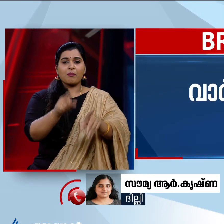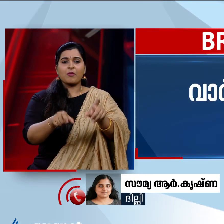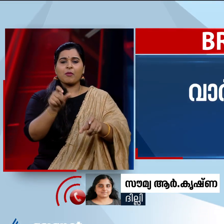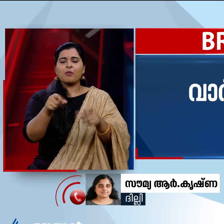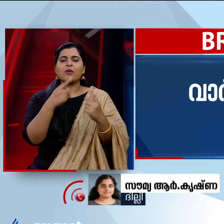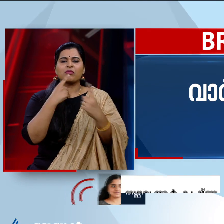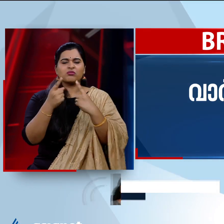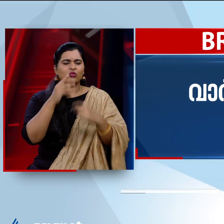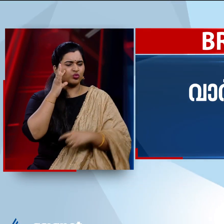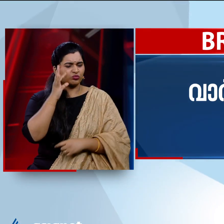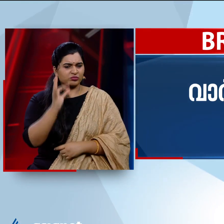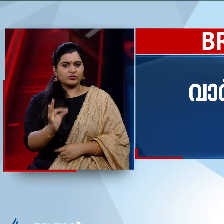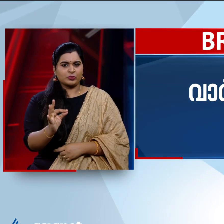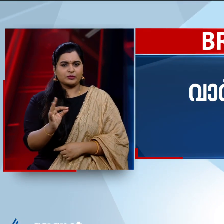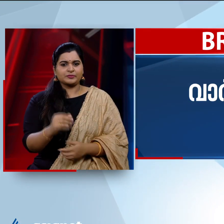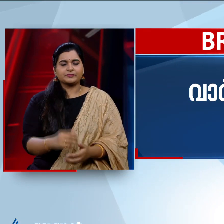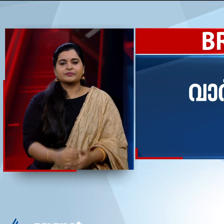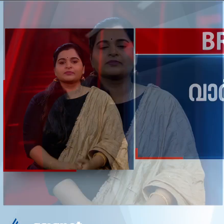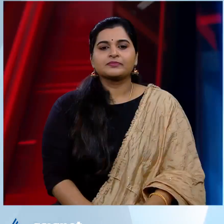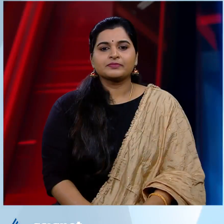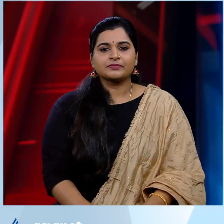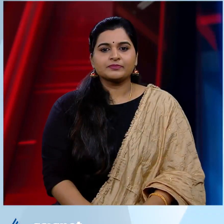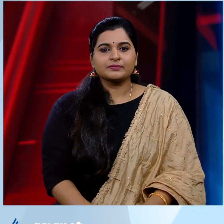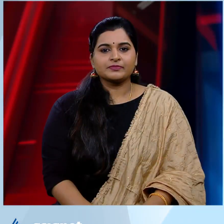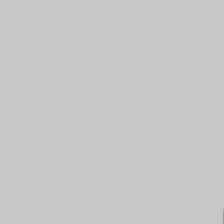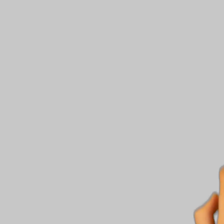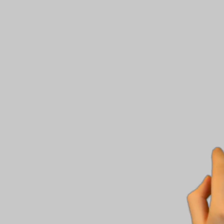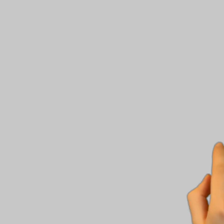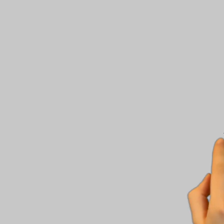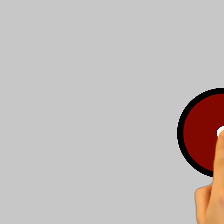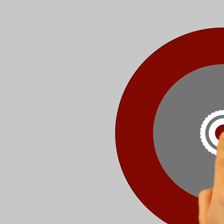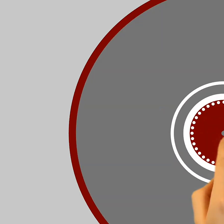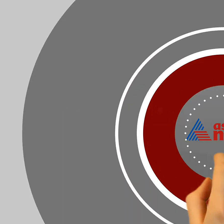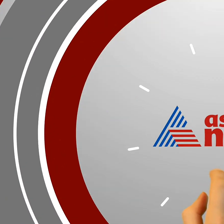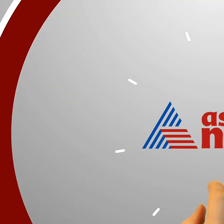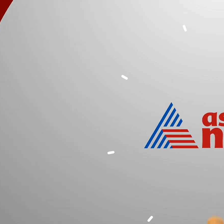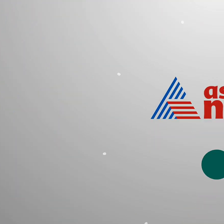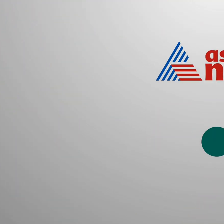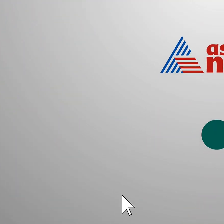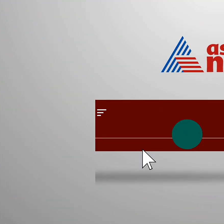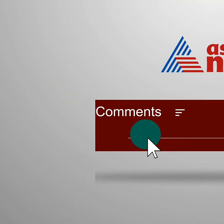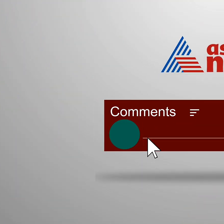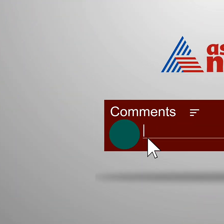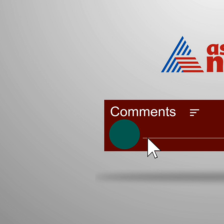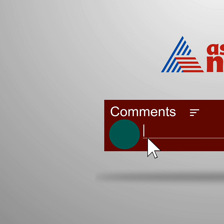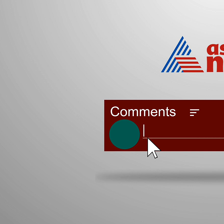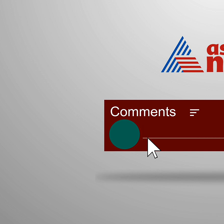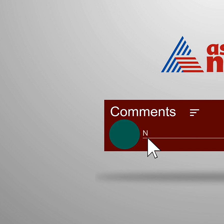നിർണായകം. ജൂലി, ശരി. സൗമ്യ ആർ കൃഷ്ണയാണ് വിവരങ്ങൾ നൽകിയത്.